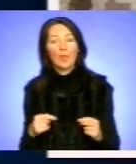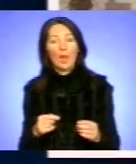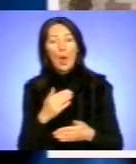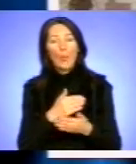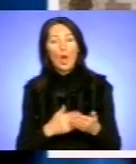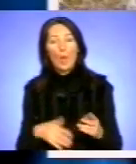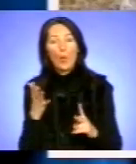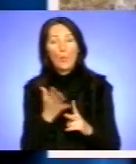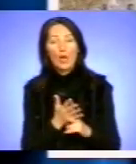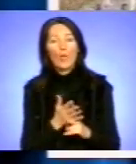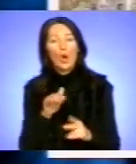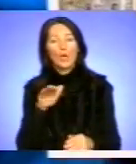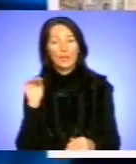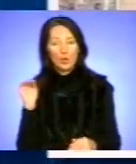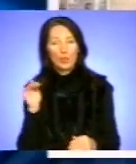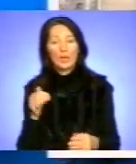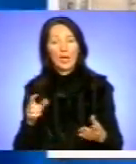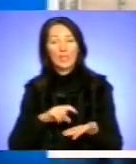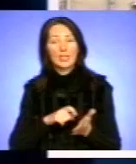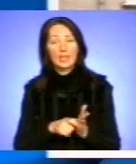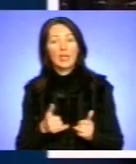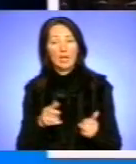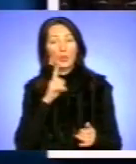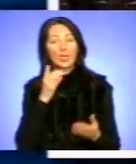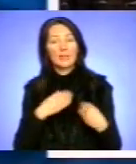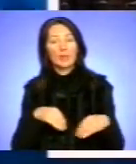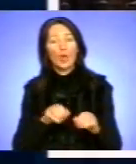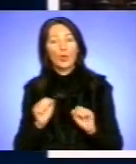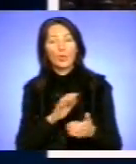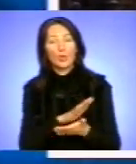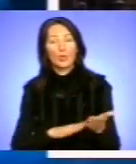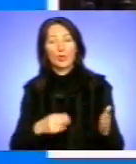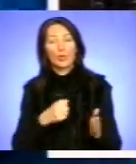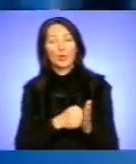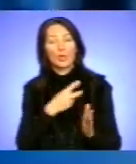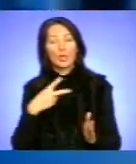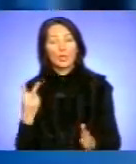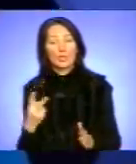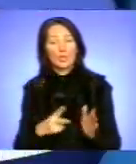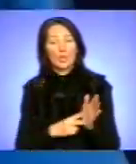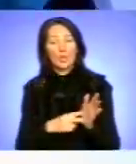Програму пільгового кредитування житла для молодих сімей уряд продовжив до 2017 року.